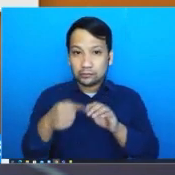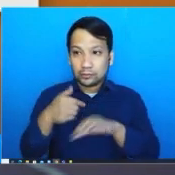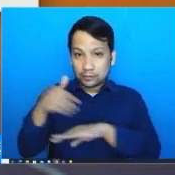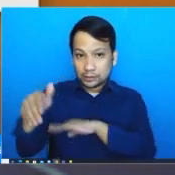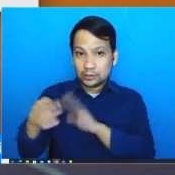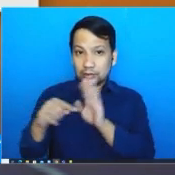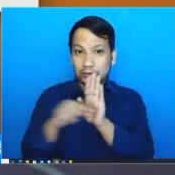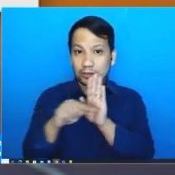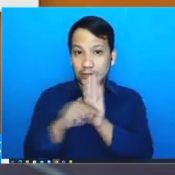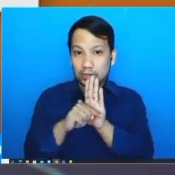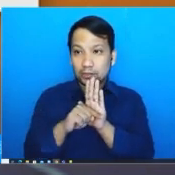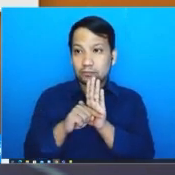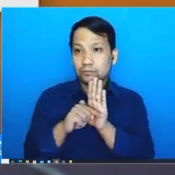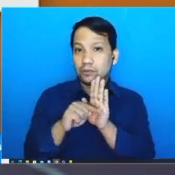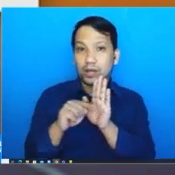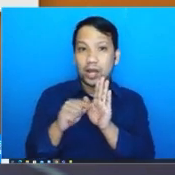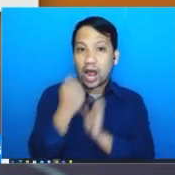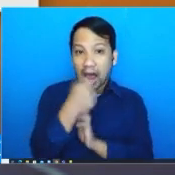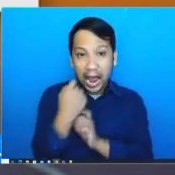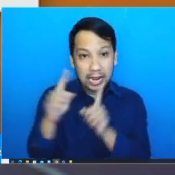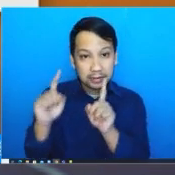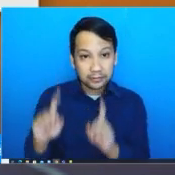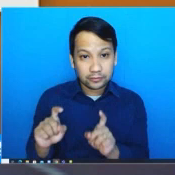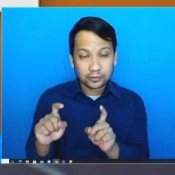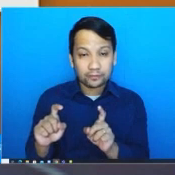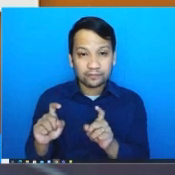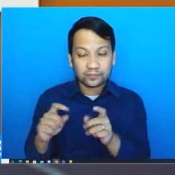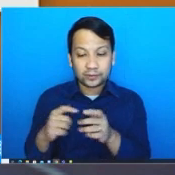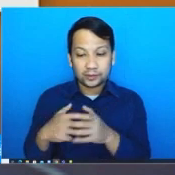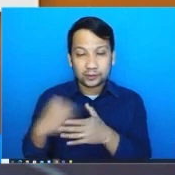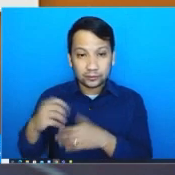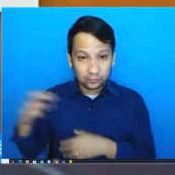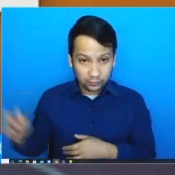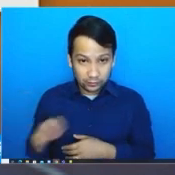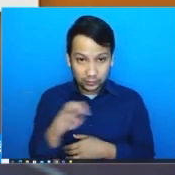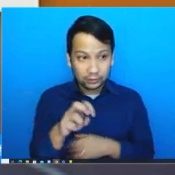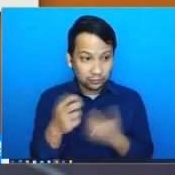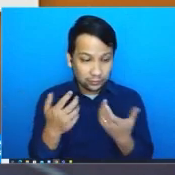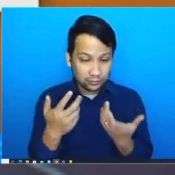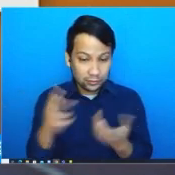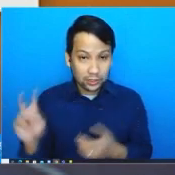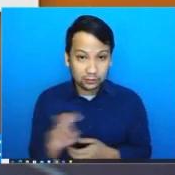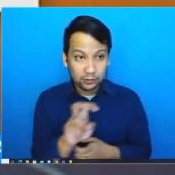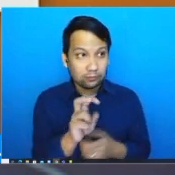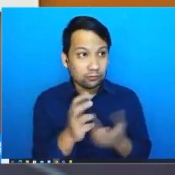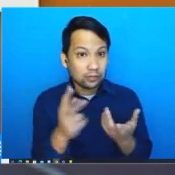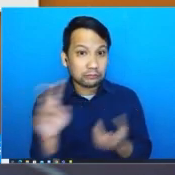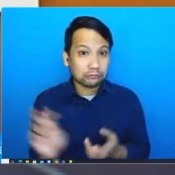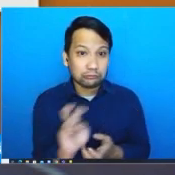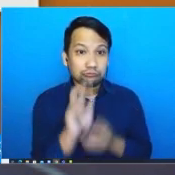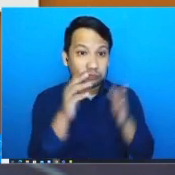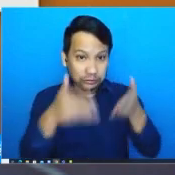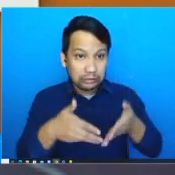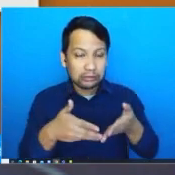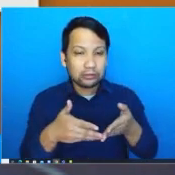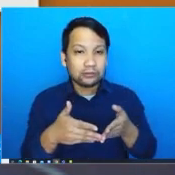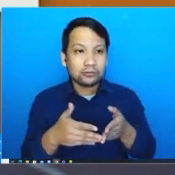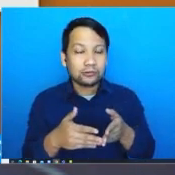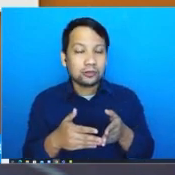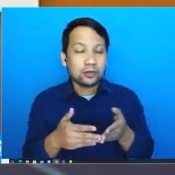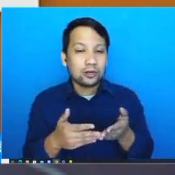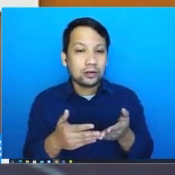mga interzonal travelers na nakumpleto na ang kanilang COVID-19 vaccine dose. Dapat lang ipakita ang vaccine card